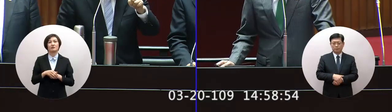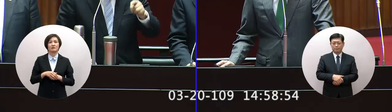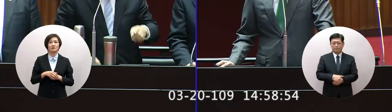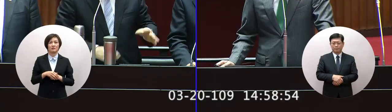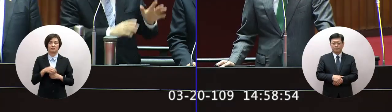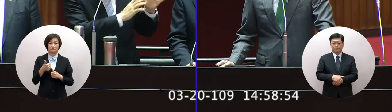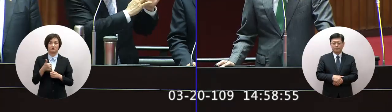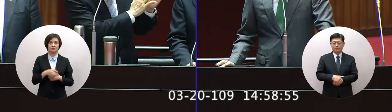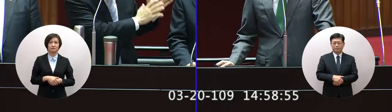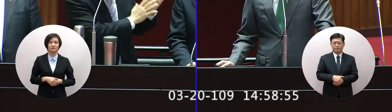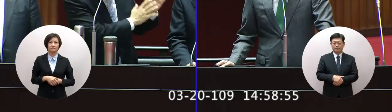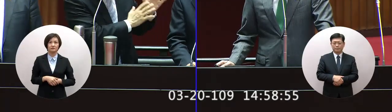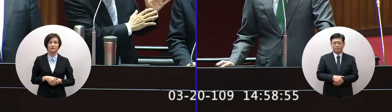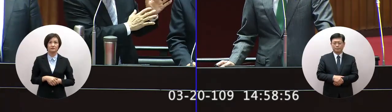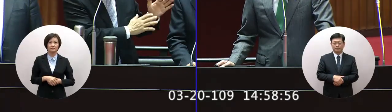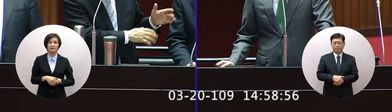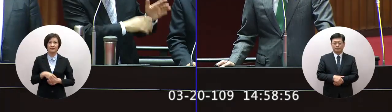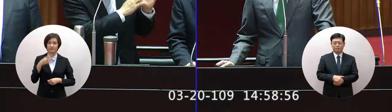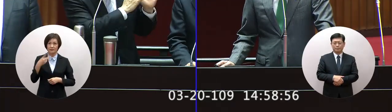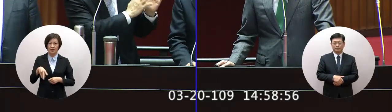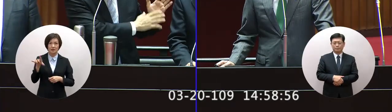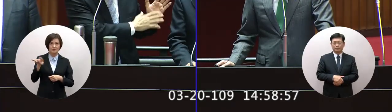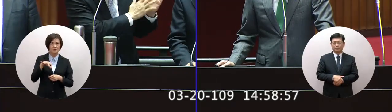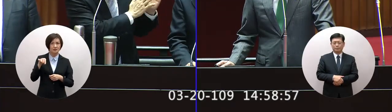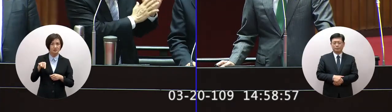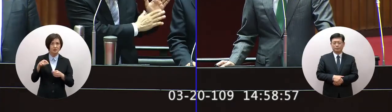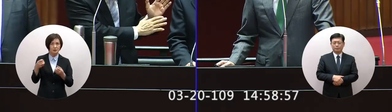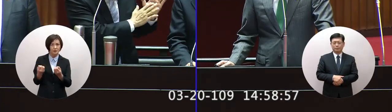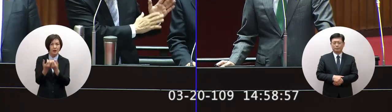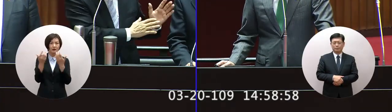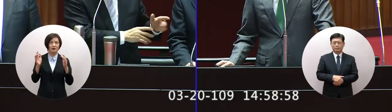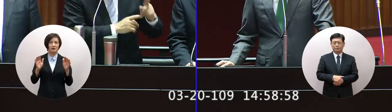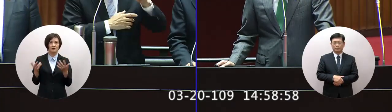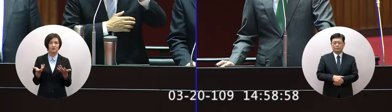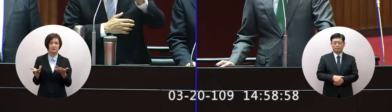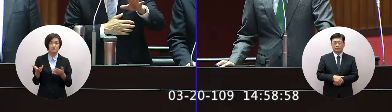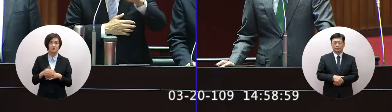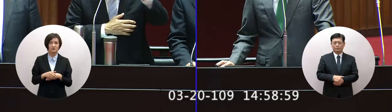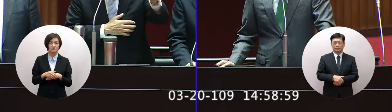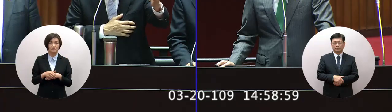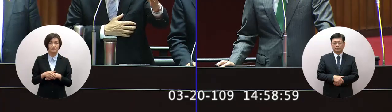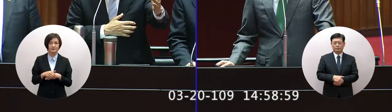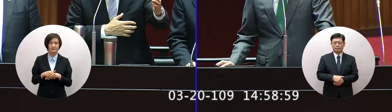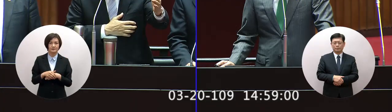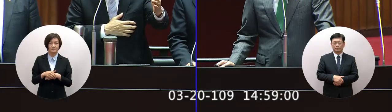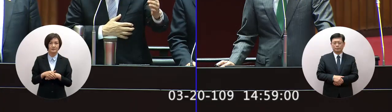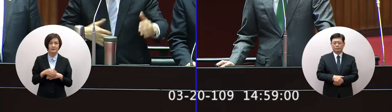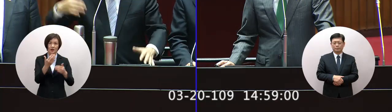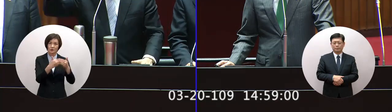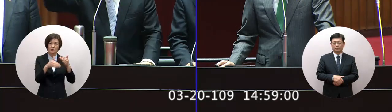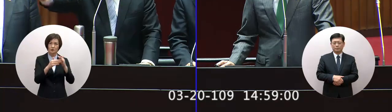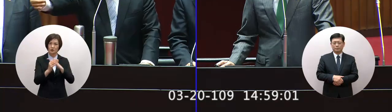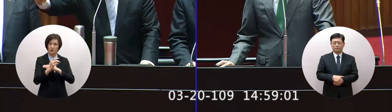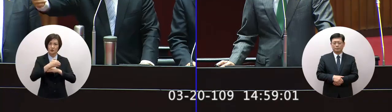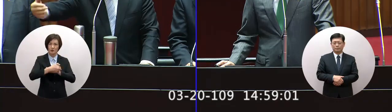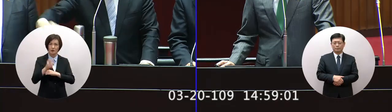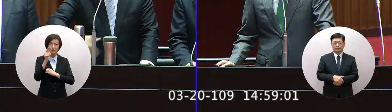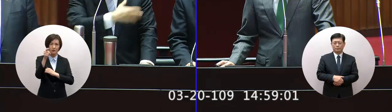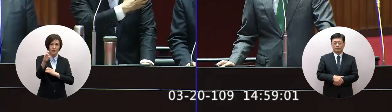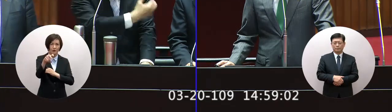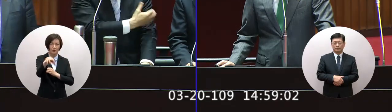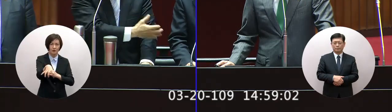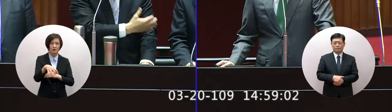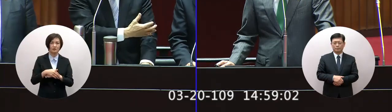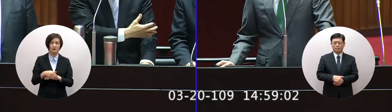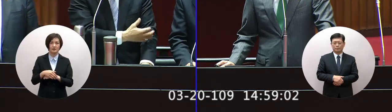一点是，我们借这一次也让学校一些偏乡或者过去